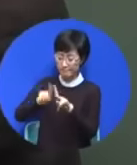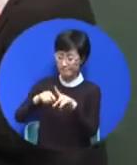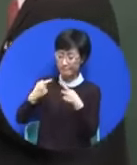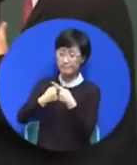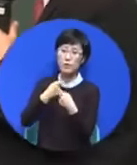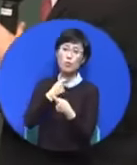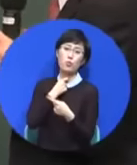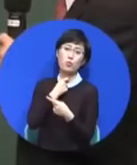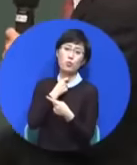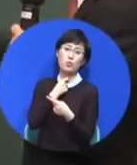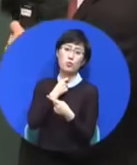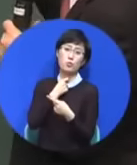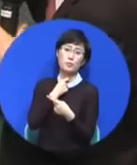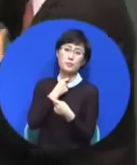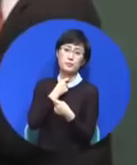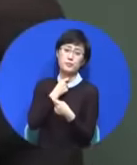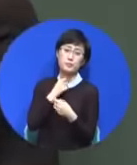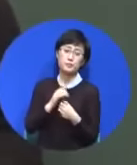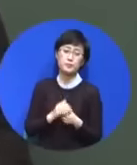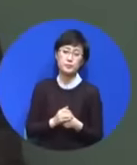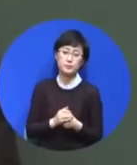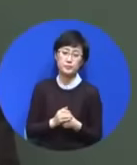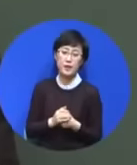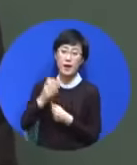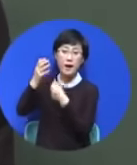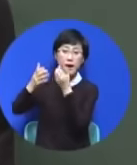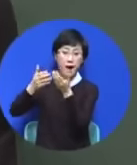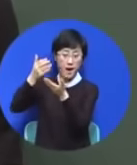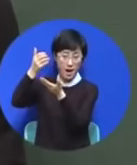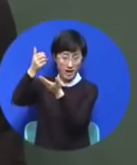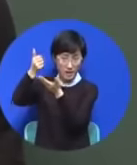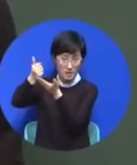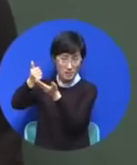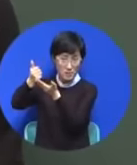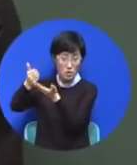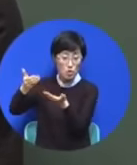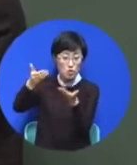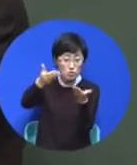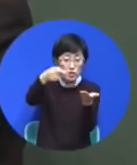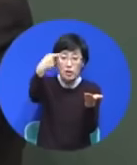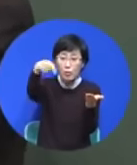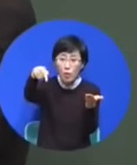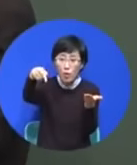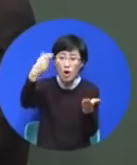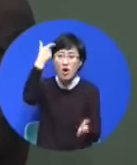겁니다 그리고 하나님이 주시는 중요한